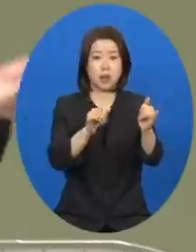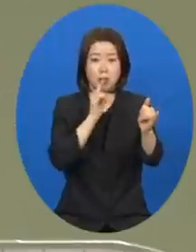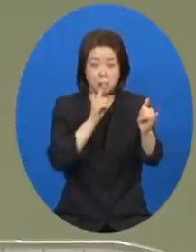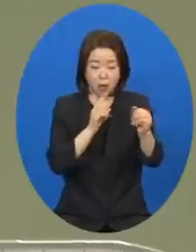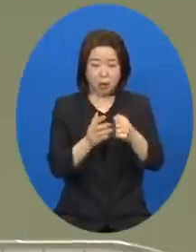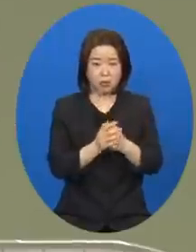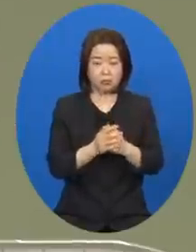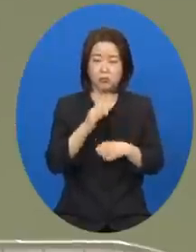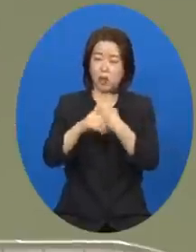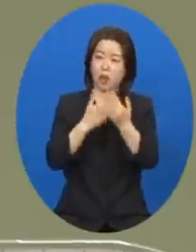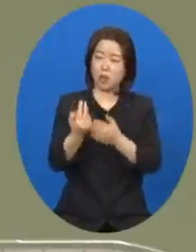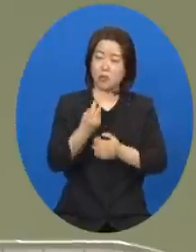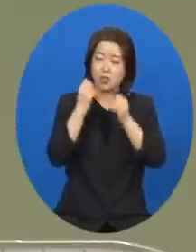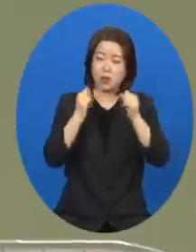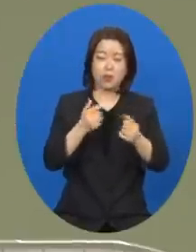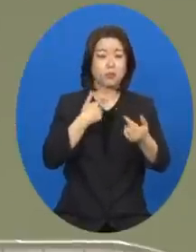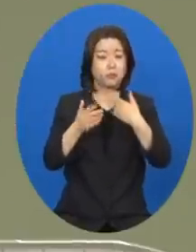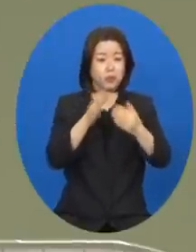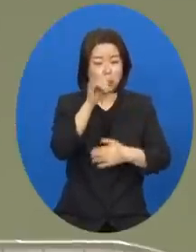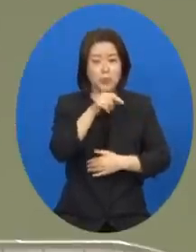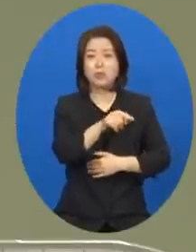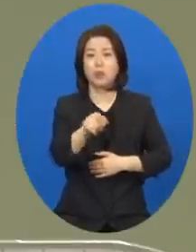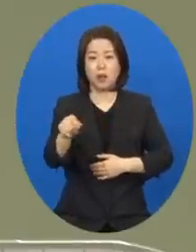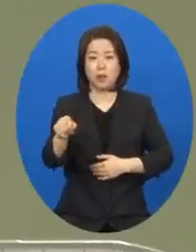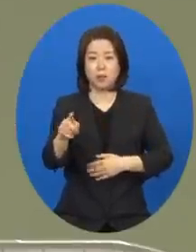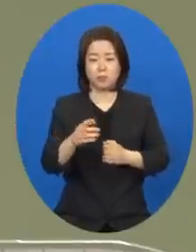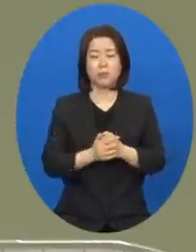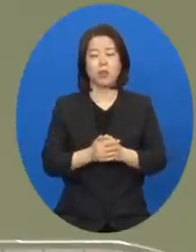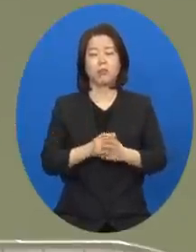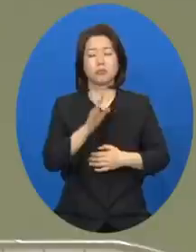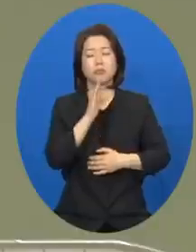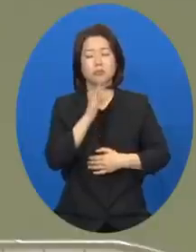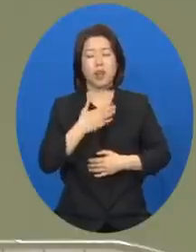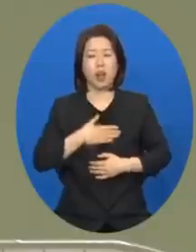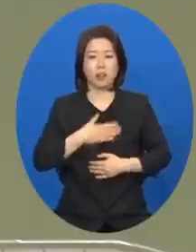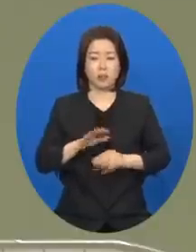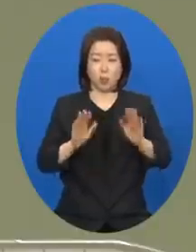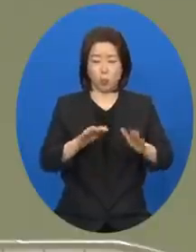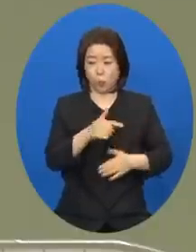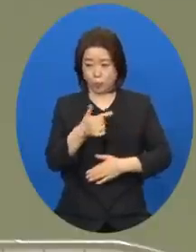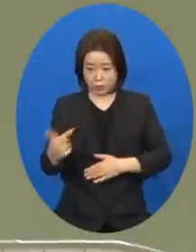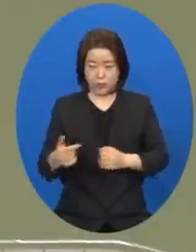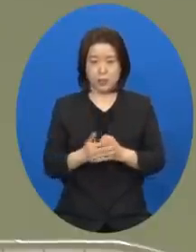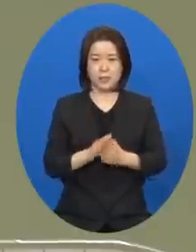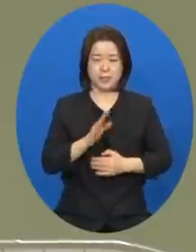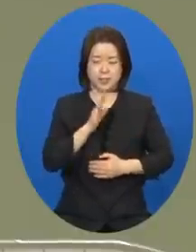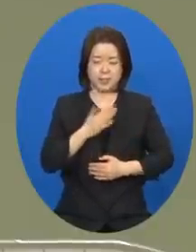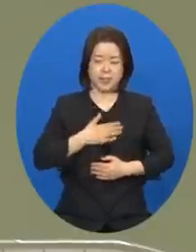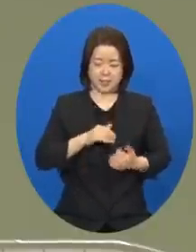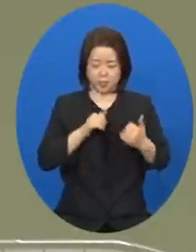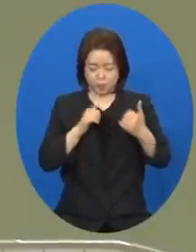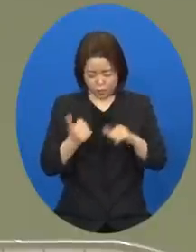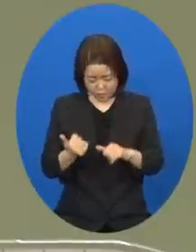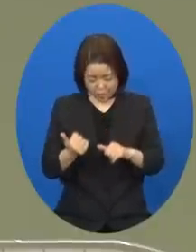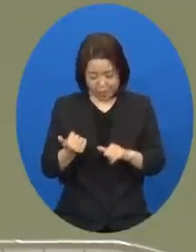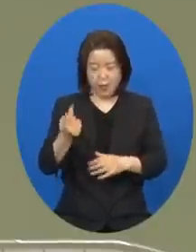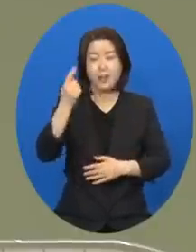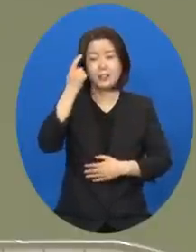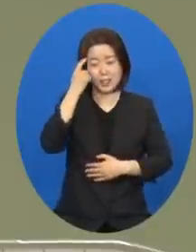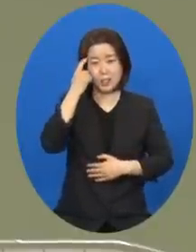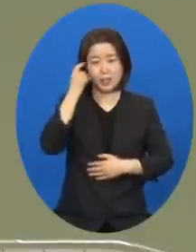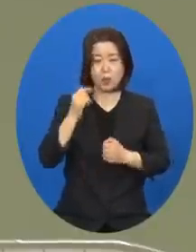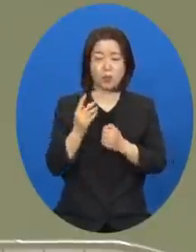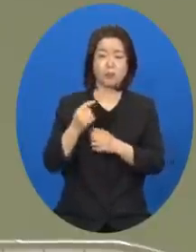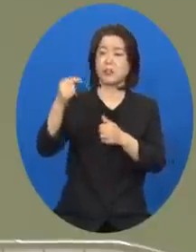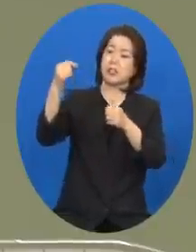하나님의 살아계심을 체험했다는데 그래 오늘 저녁에는 진짜 내가 죽었다 생각하고